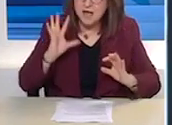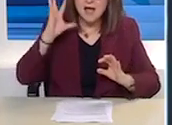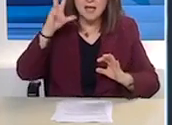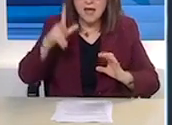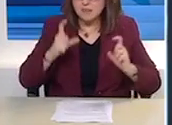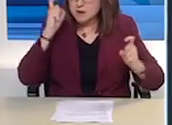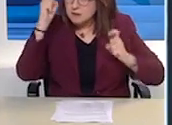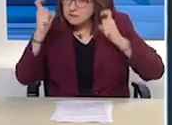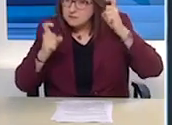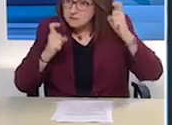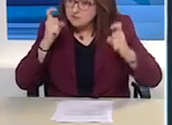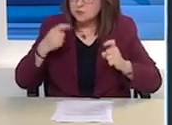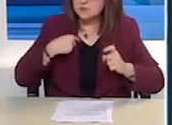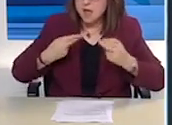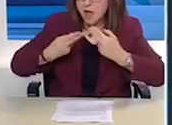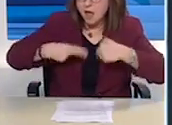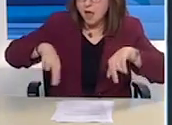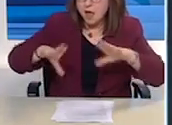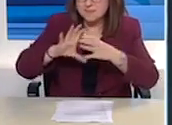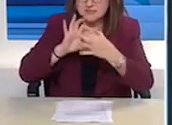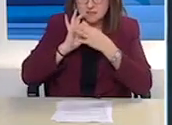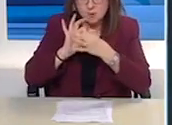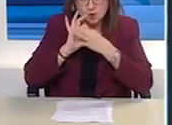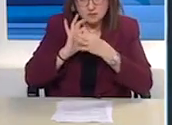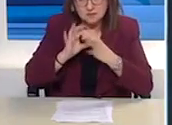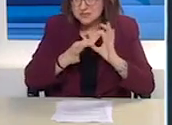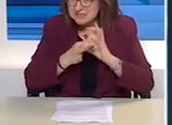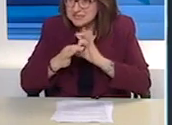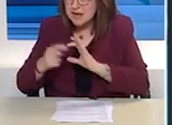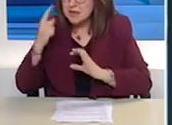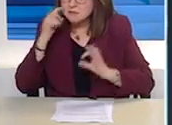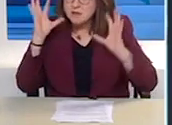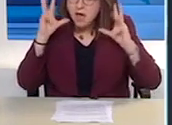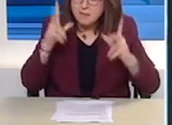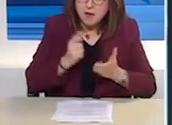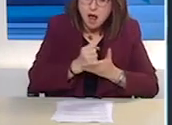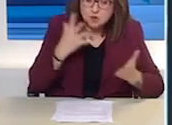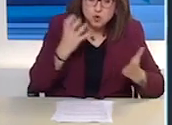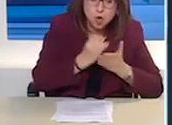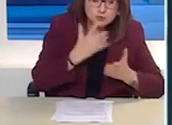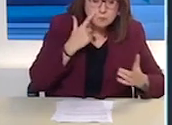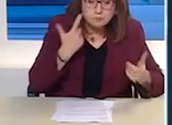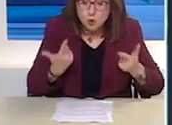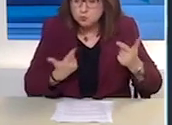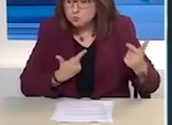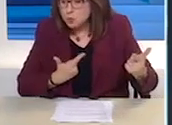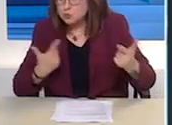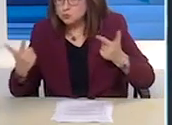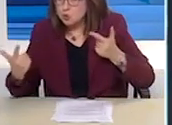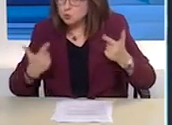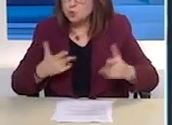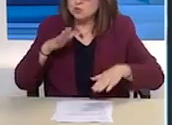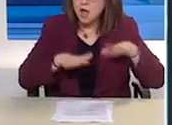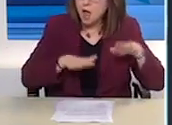συνεργασία με την επιστημονική κοινότητα, αξιολογούμε την κατάσταση, τα δεδομένα που υπάρχουν και αναλόγως εισηγούμαστε στον